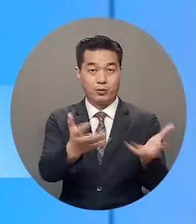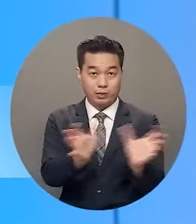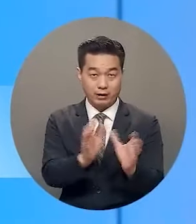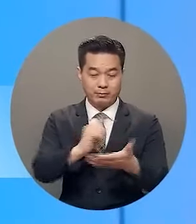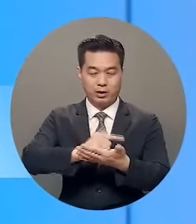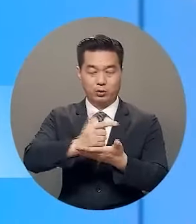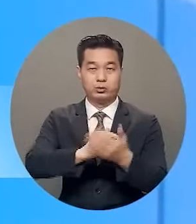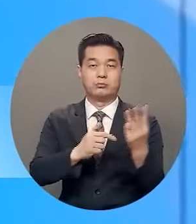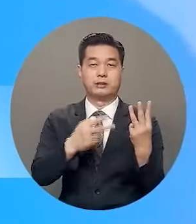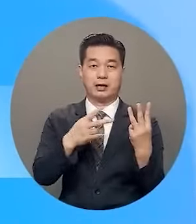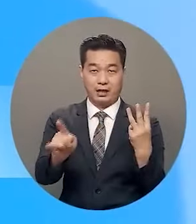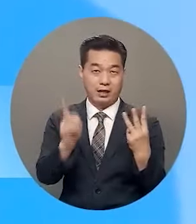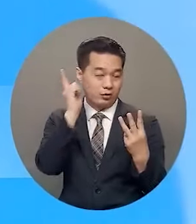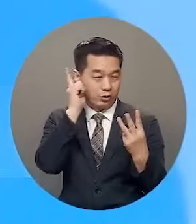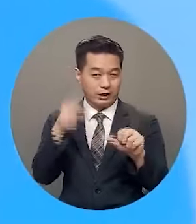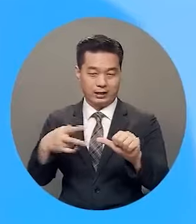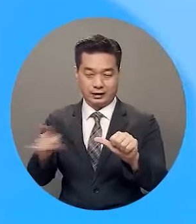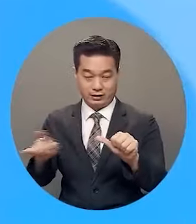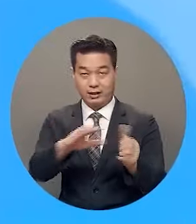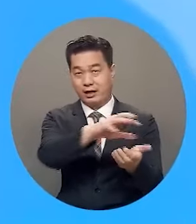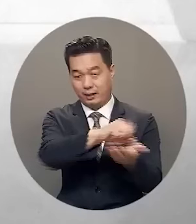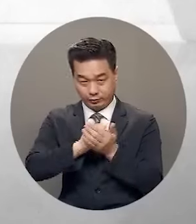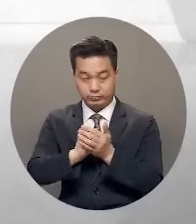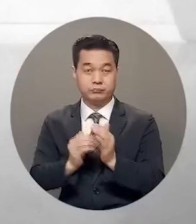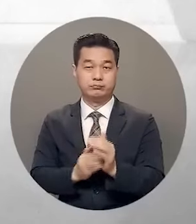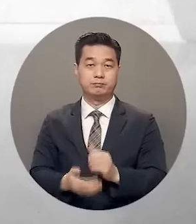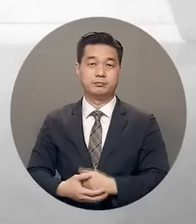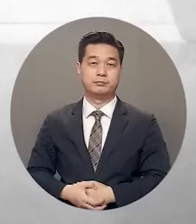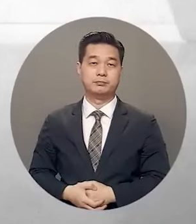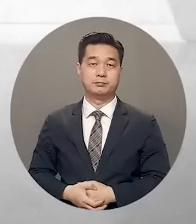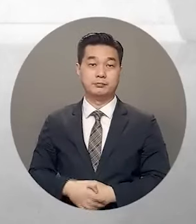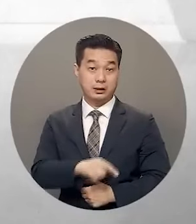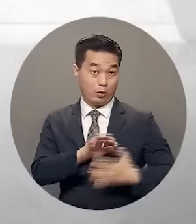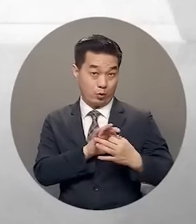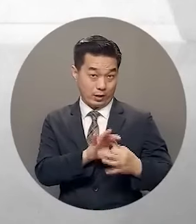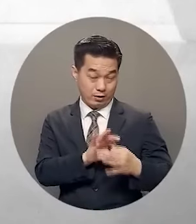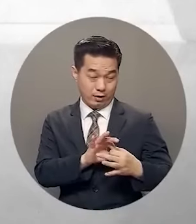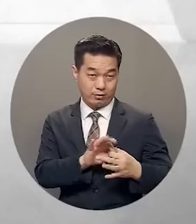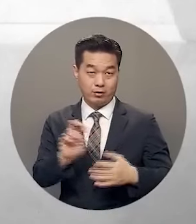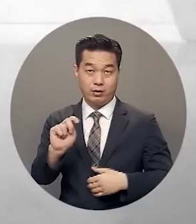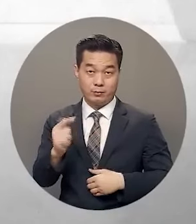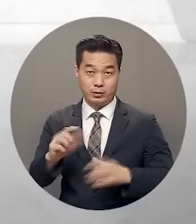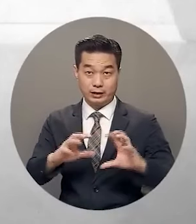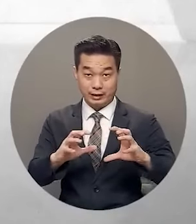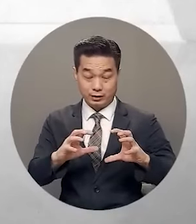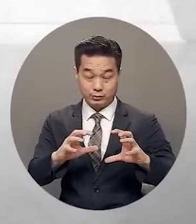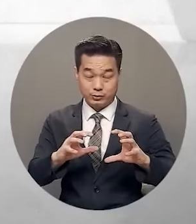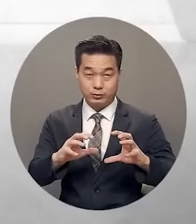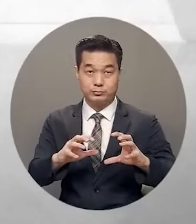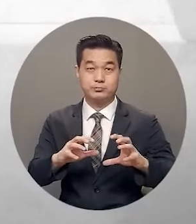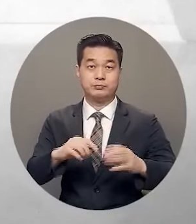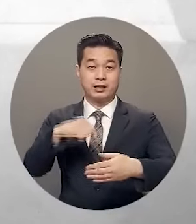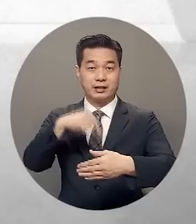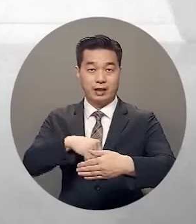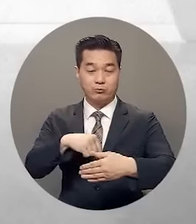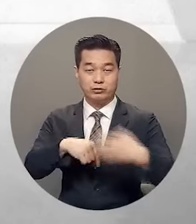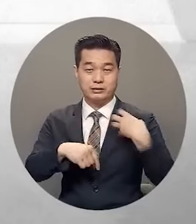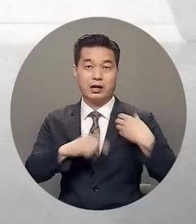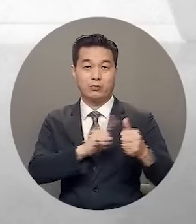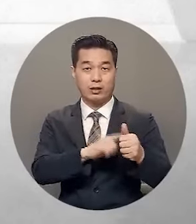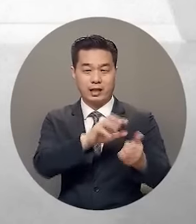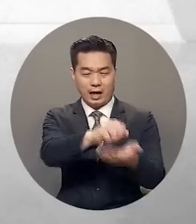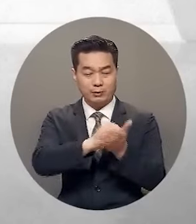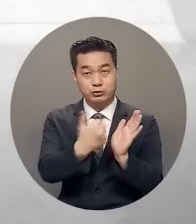석대와 휴대전화 5대도 압수했습니다. 이와 관련해 몬테네그로 내무장관은 압수물에서 매우